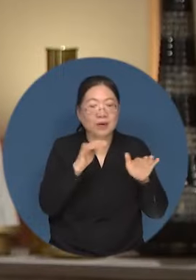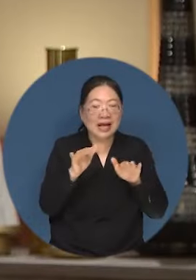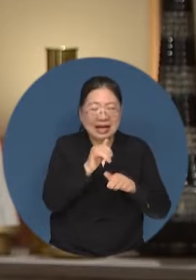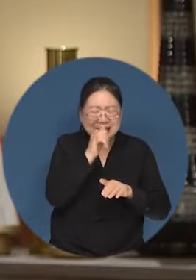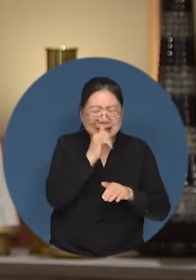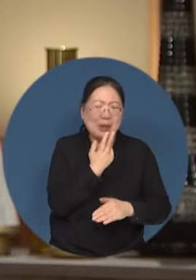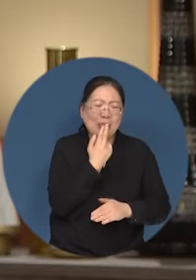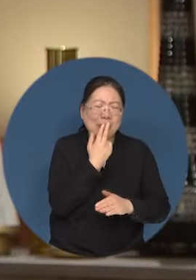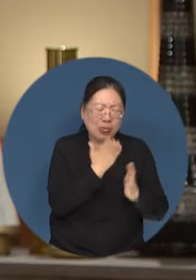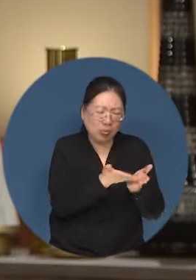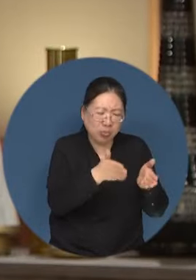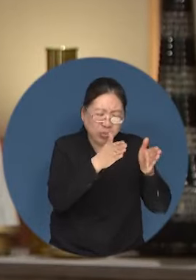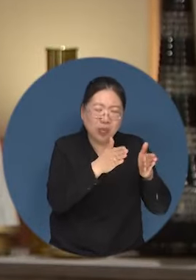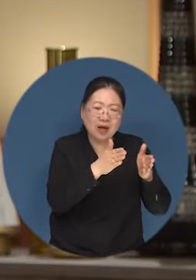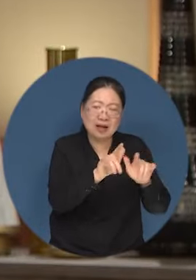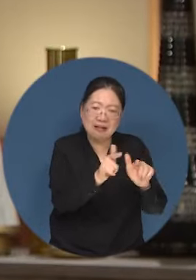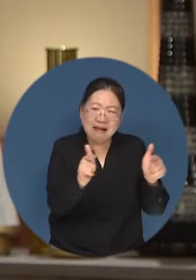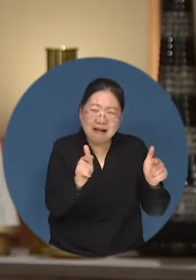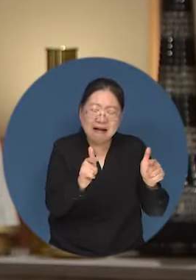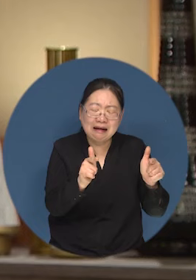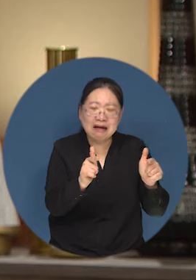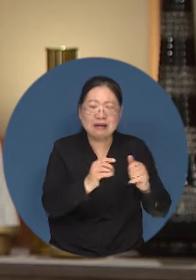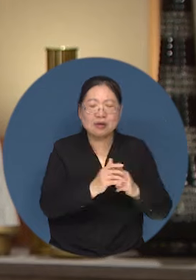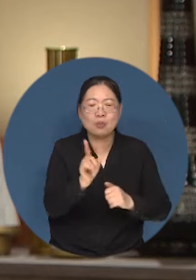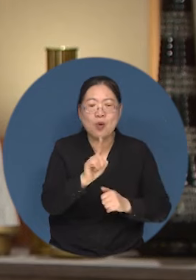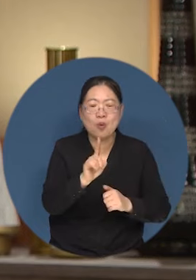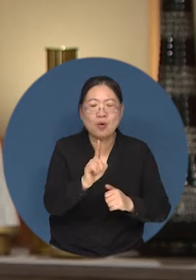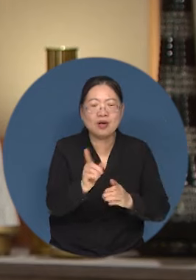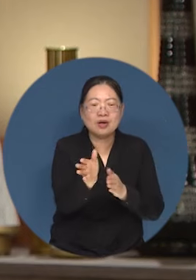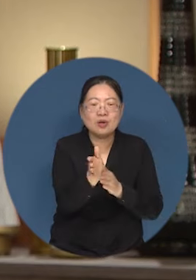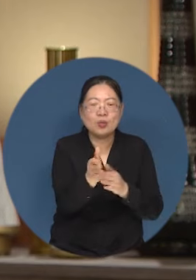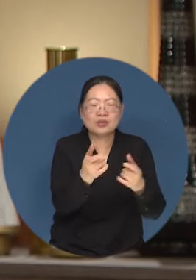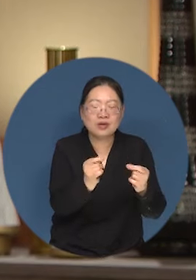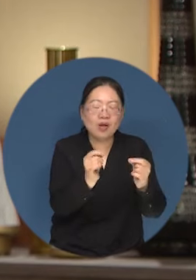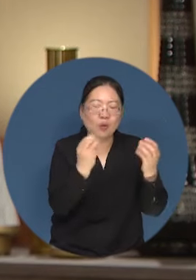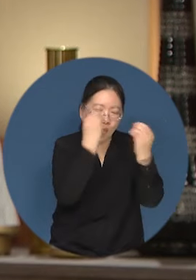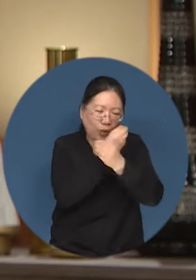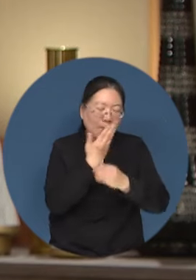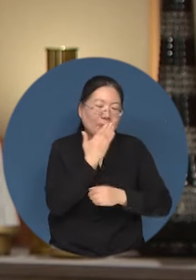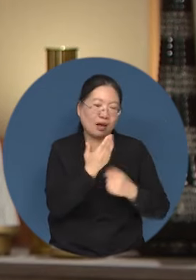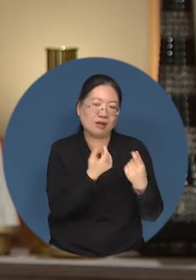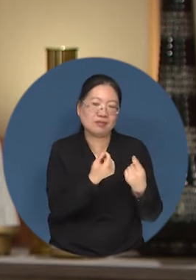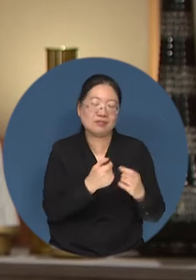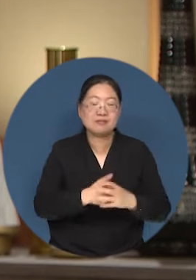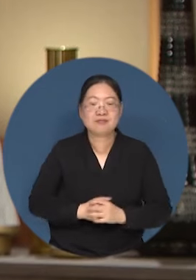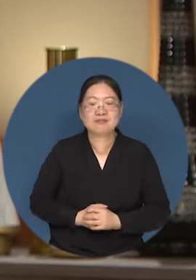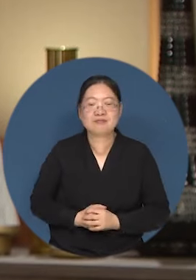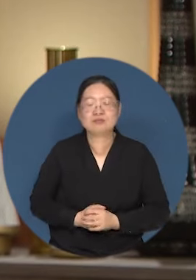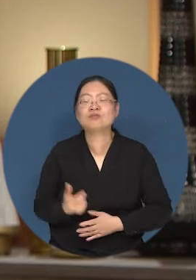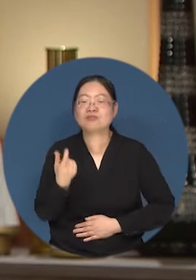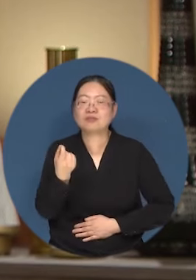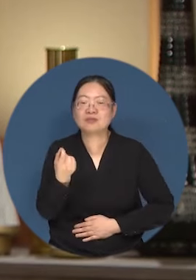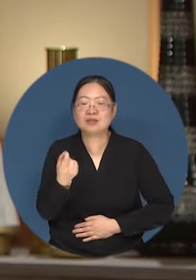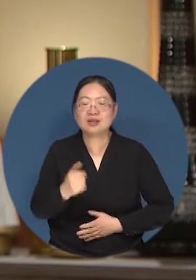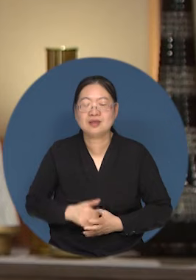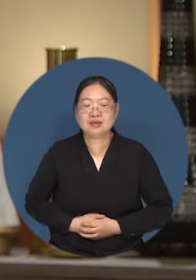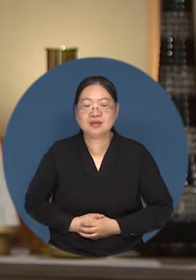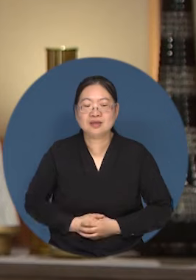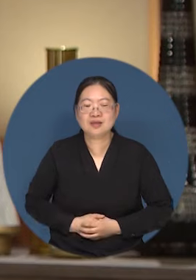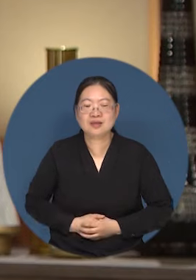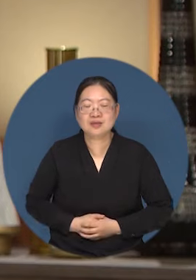떠다니는 비닐봉지 같은 거는 잘못하면 고기로 착각할 수도 있고 그런 거죠? 그렇죠. 이제